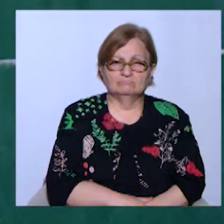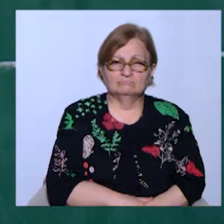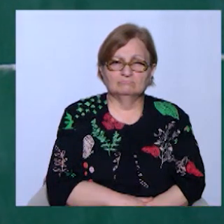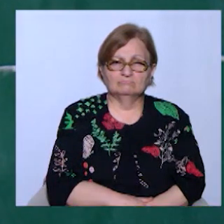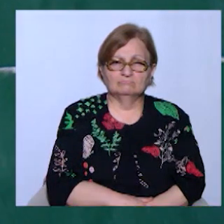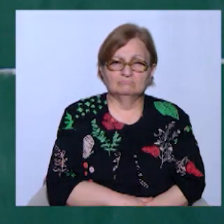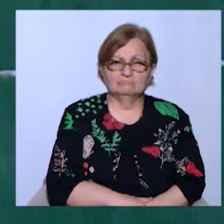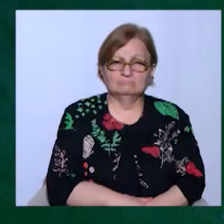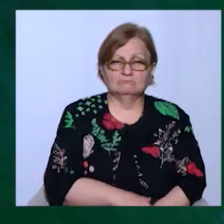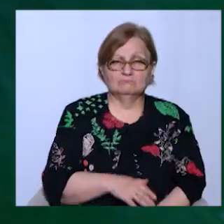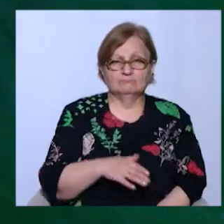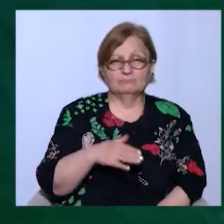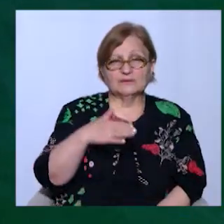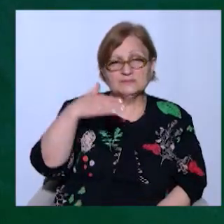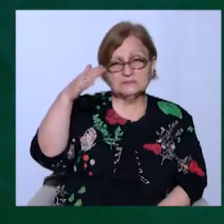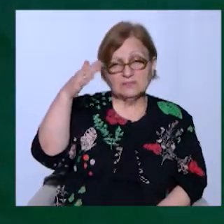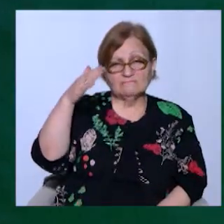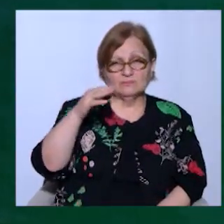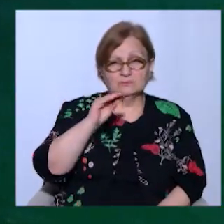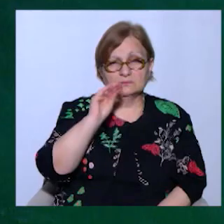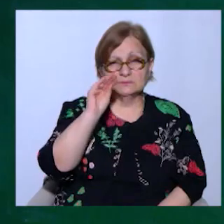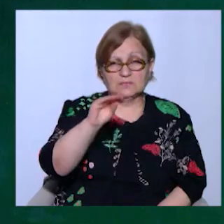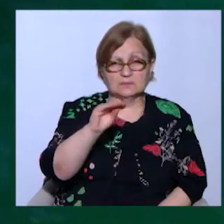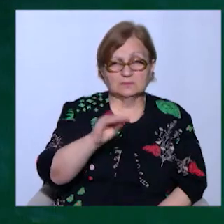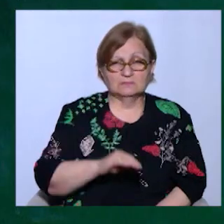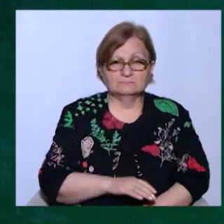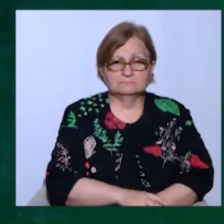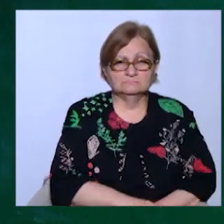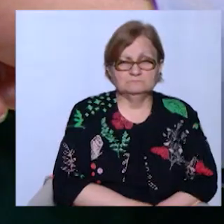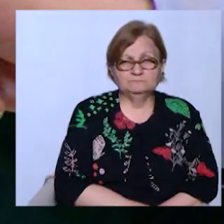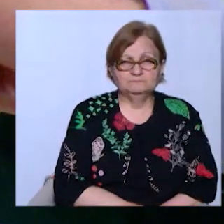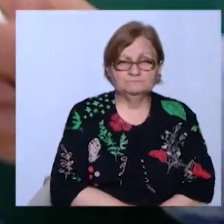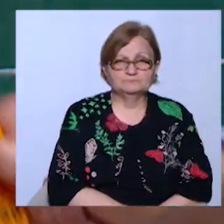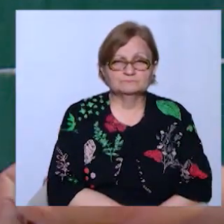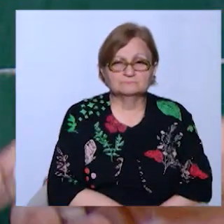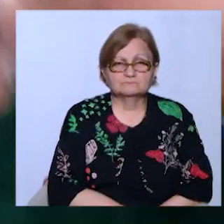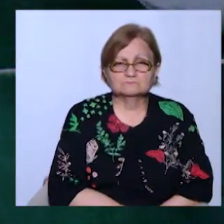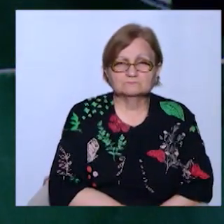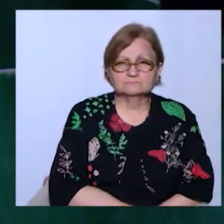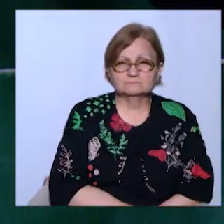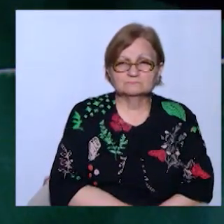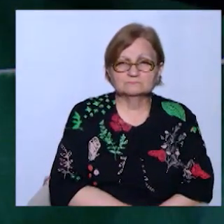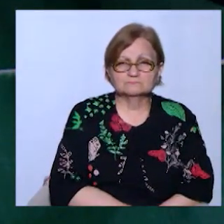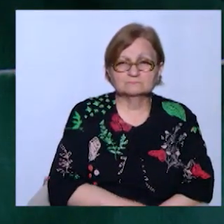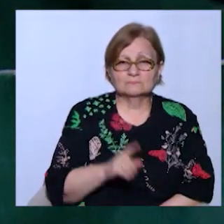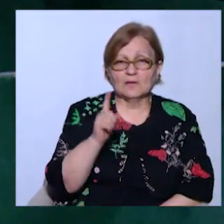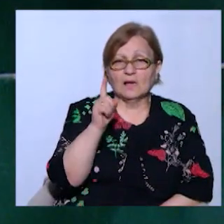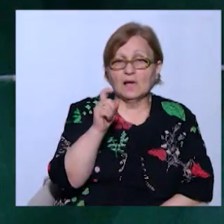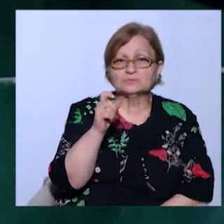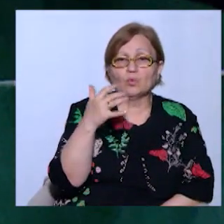ვიცი, ზემოდან წერია, ნახეთ რა წერია ზემოდან. ზემოდან წერია